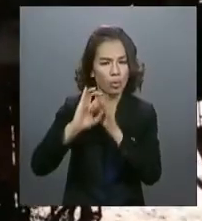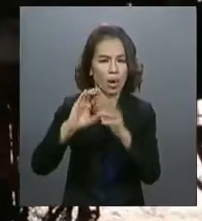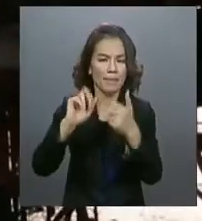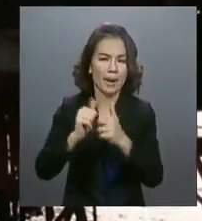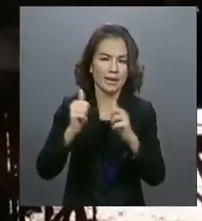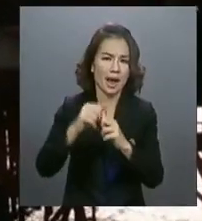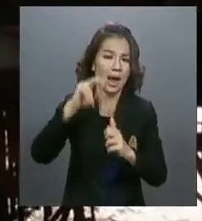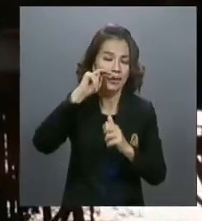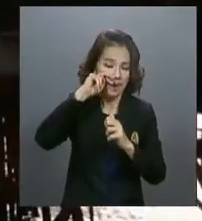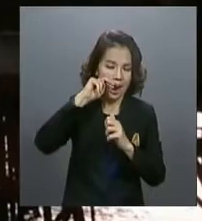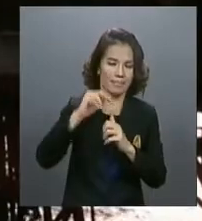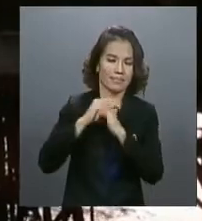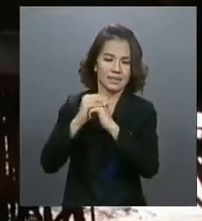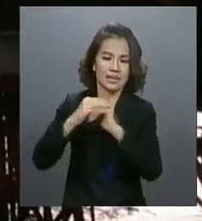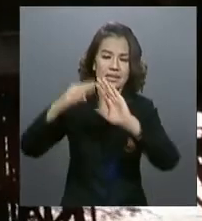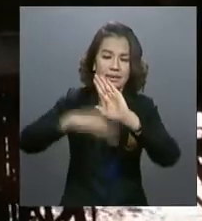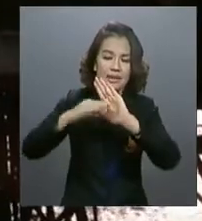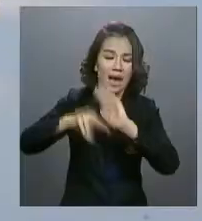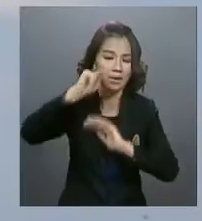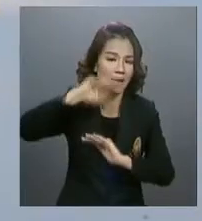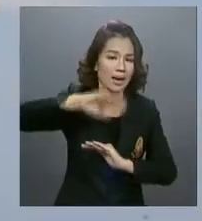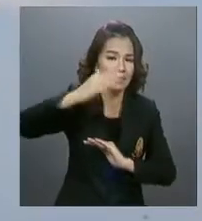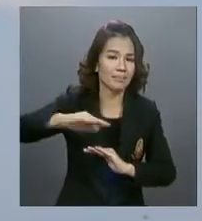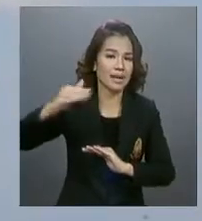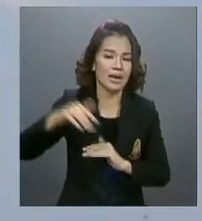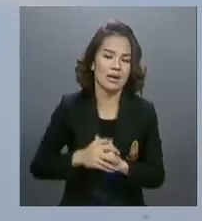จีนใต้โดยคัดค้านการกระทำที่เป็นการบี